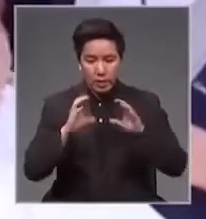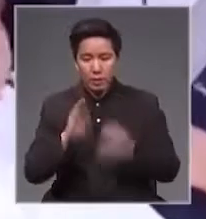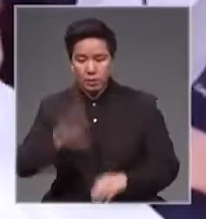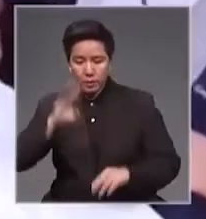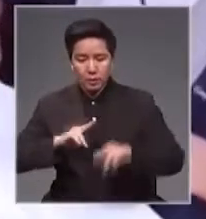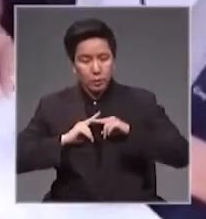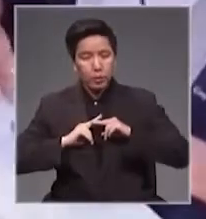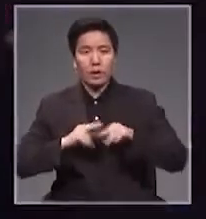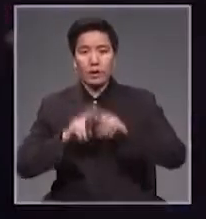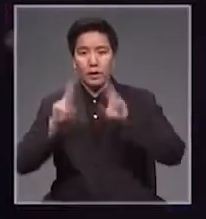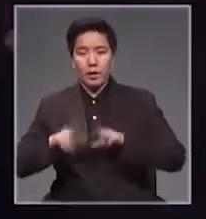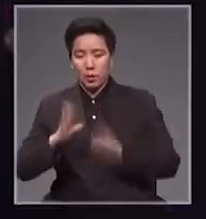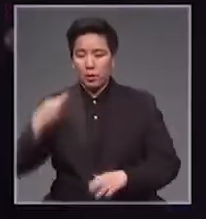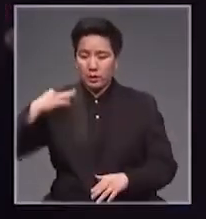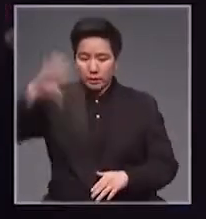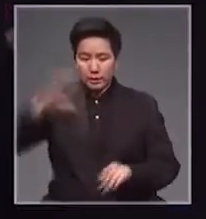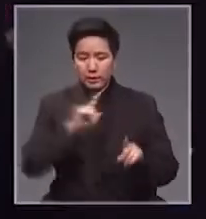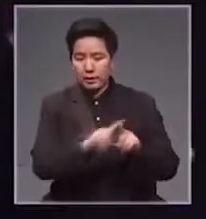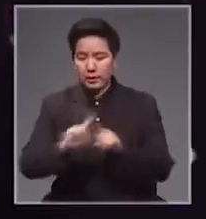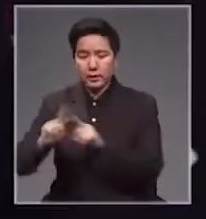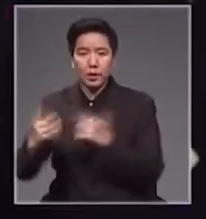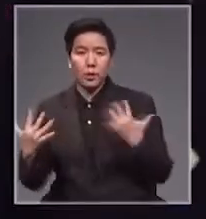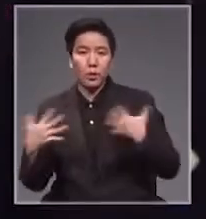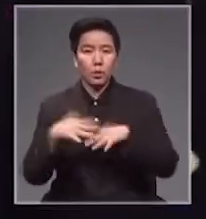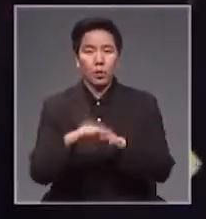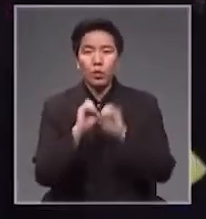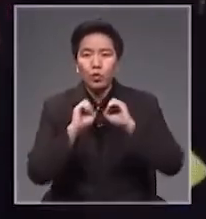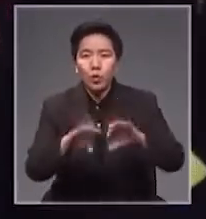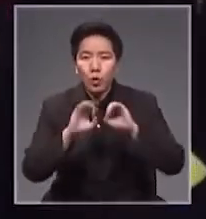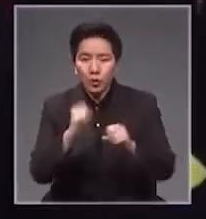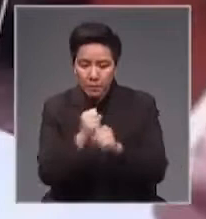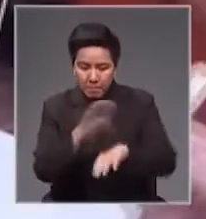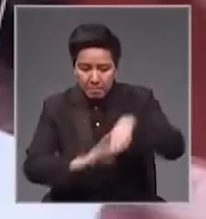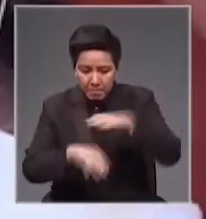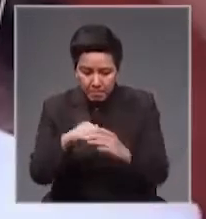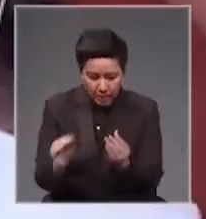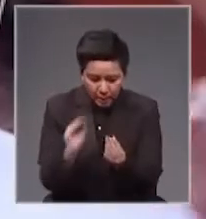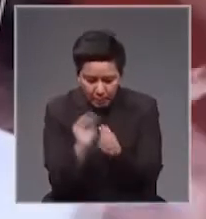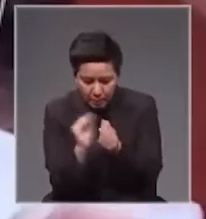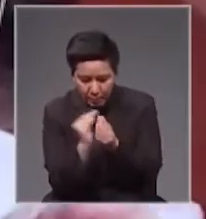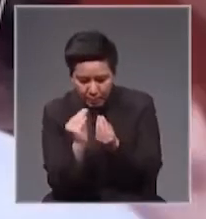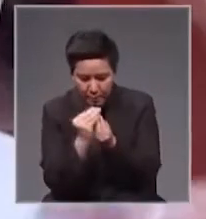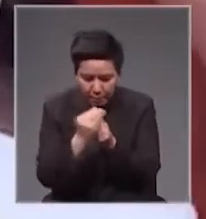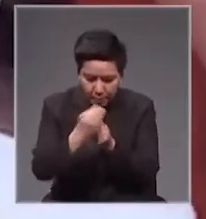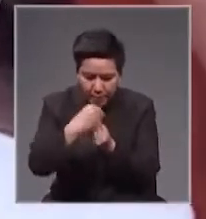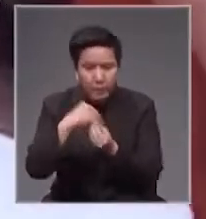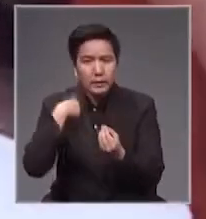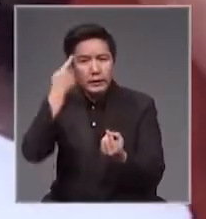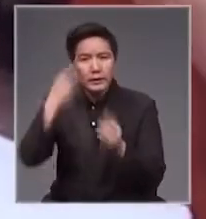านและกลุ่มจิตอาสาต่างๆได้พร้อมใจกันสอนประดิษฐ์ดอกไม้จันทร์แก่ประชาชนที่เข้าร่วมกิจกรรมเพื่อแสดงความจ